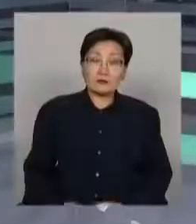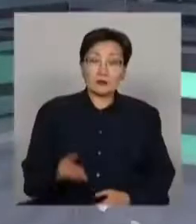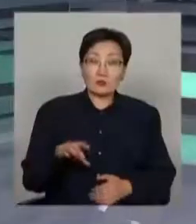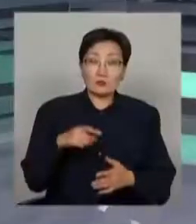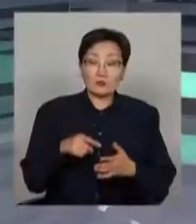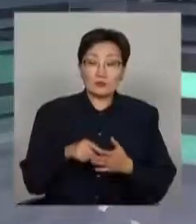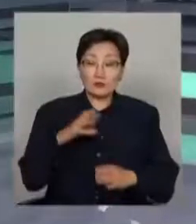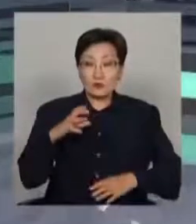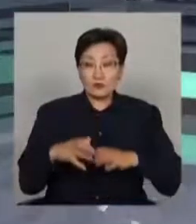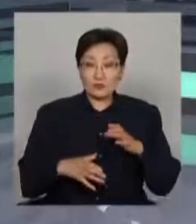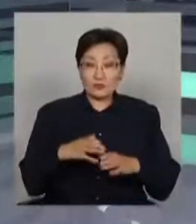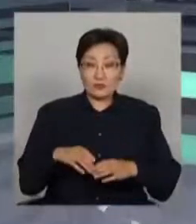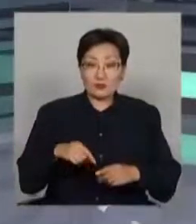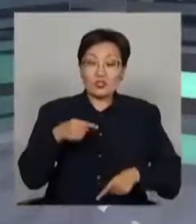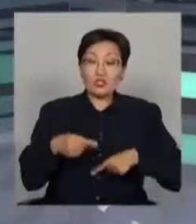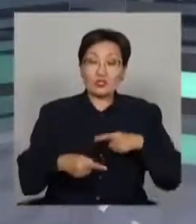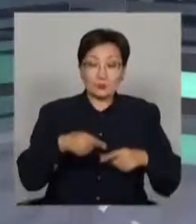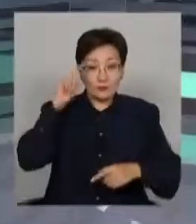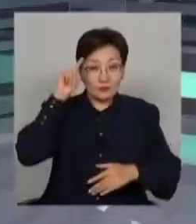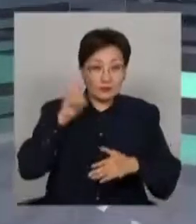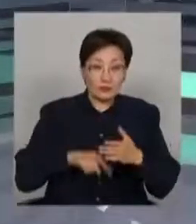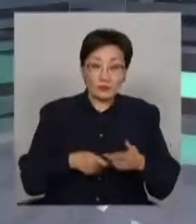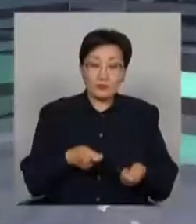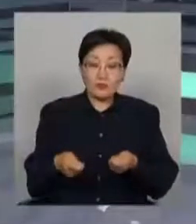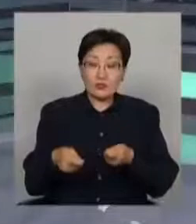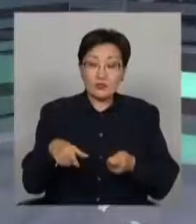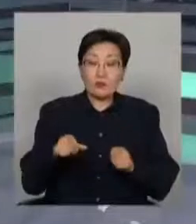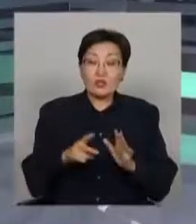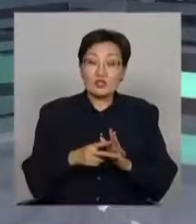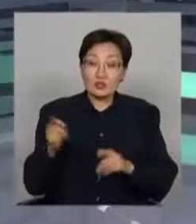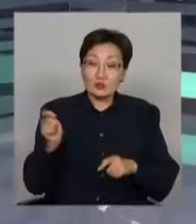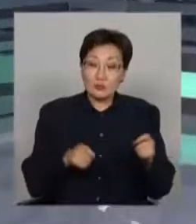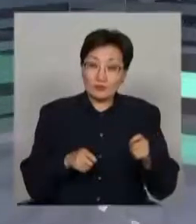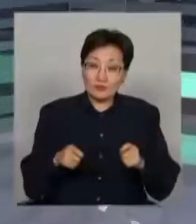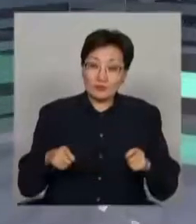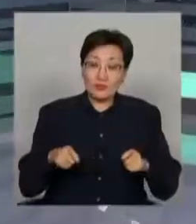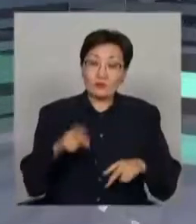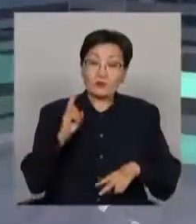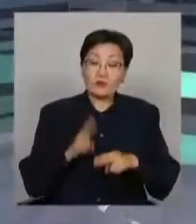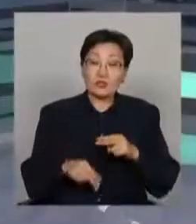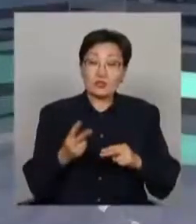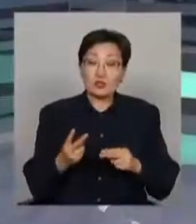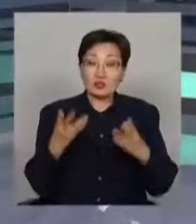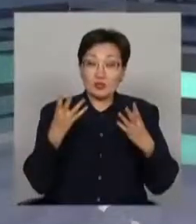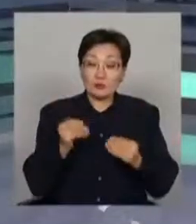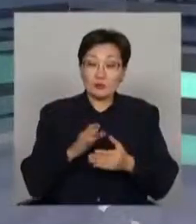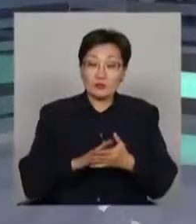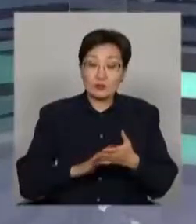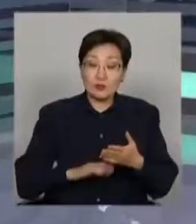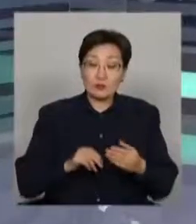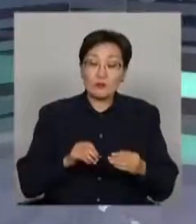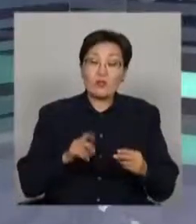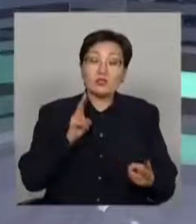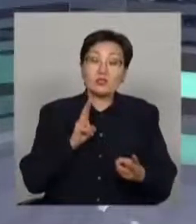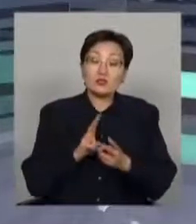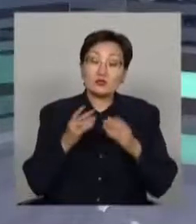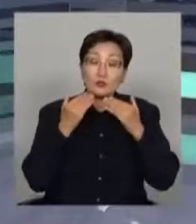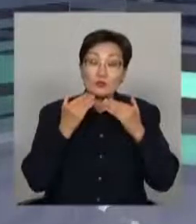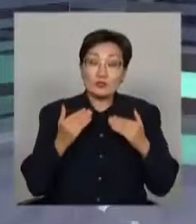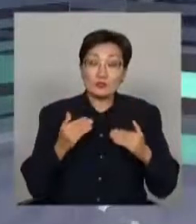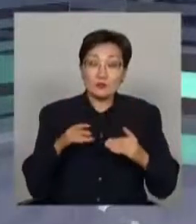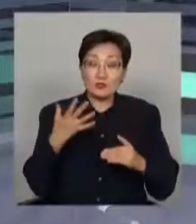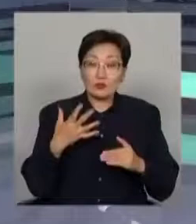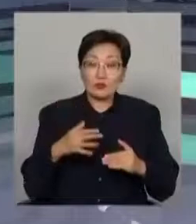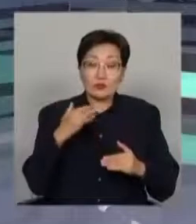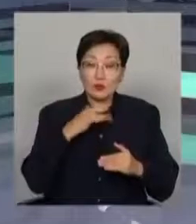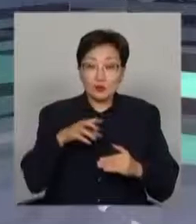Елордада әлемдік және дәстүрлі дін көшбасшыларының 7-ші съезі аяқталды. Екі күнге созылған басқосудың соңында 50-ден